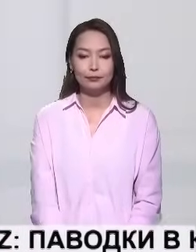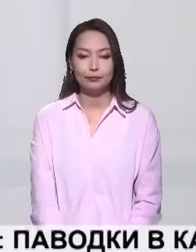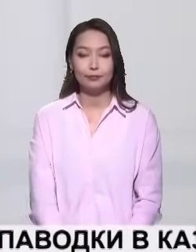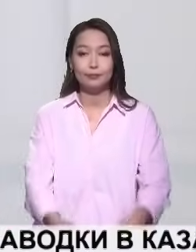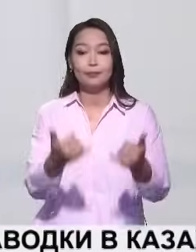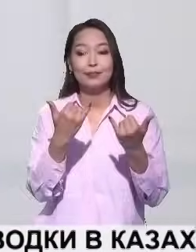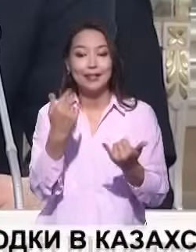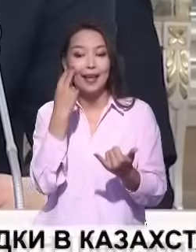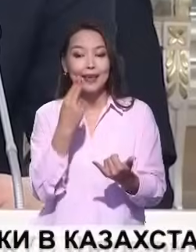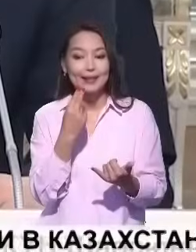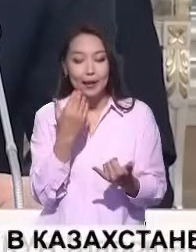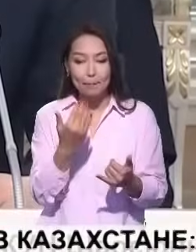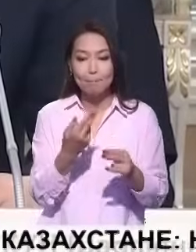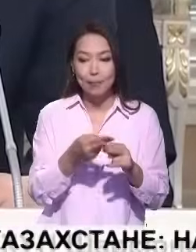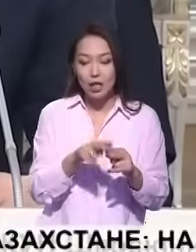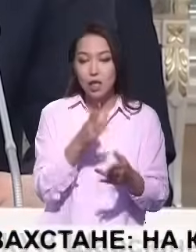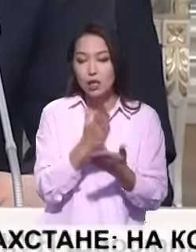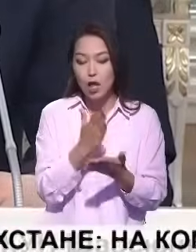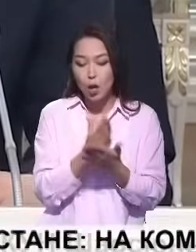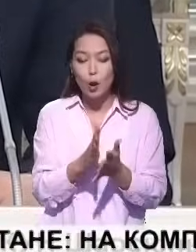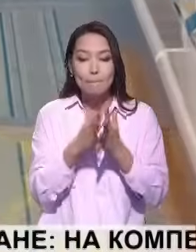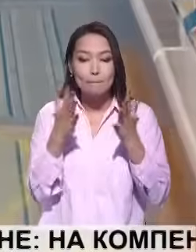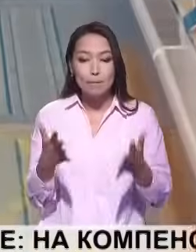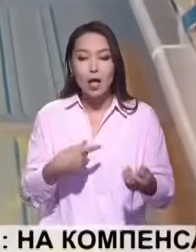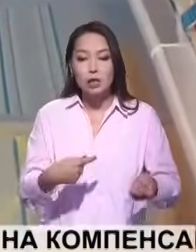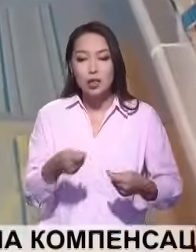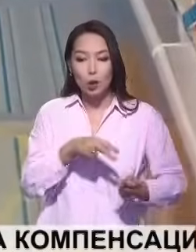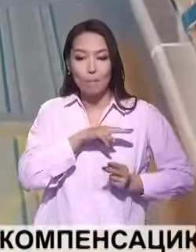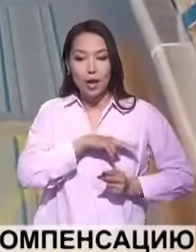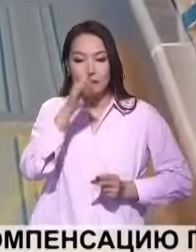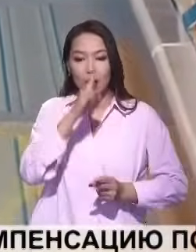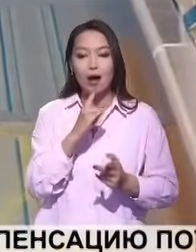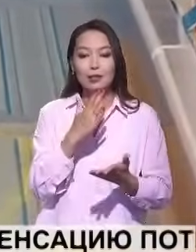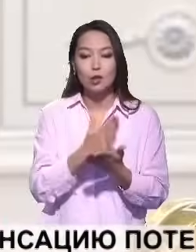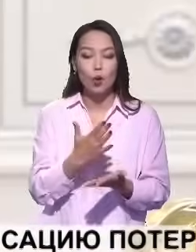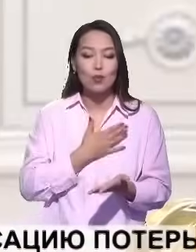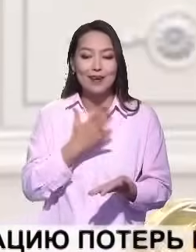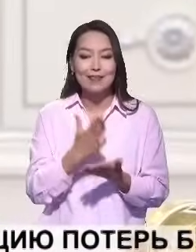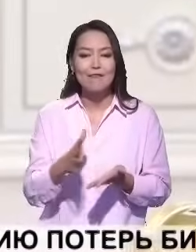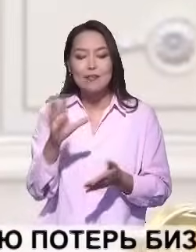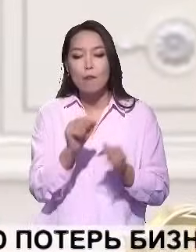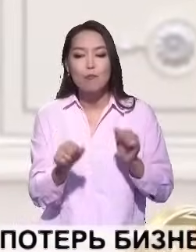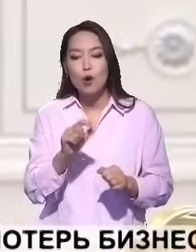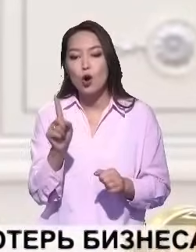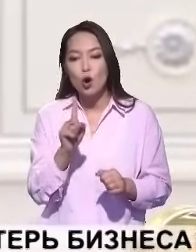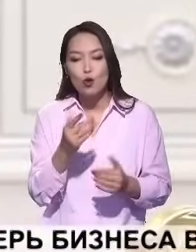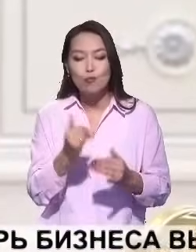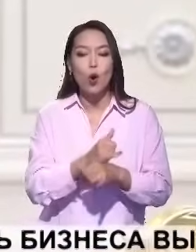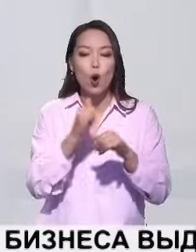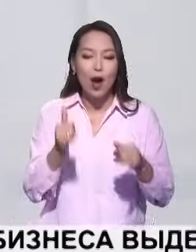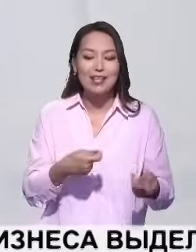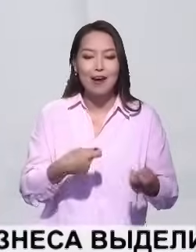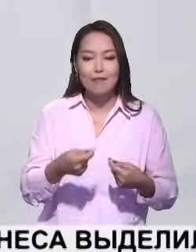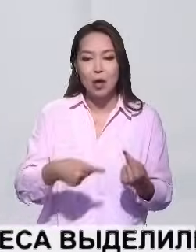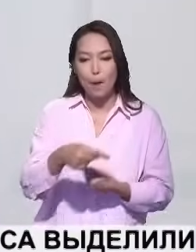«Сегодня Китай, как я уже сказал, является крупнейшим торговым партнером Казахстана. У нас есть все возможности для того, чтобы увеличить взаимный